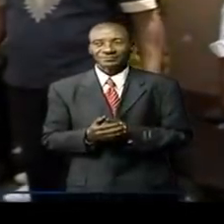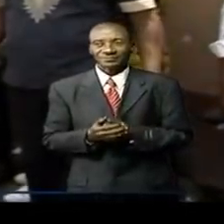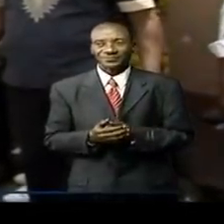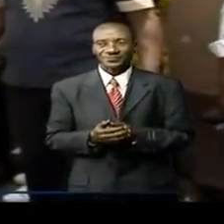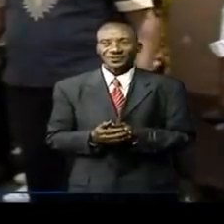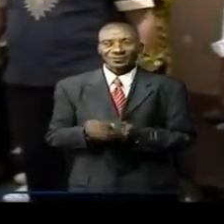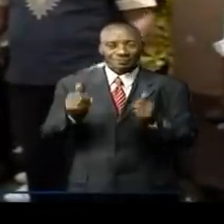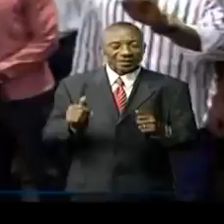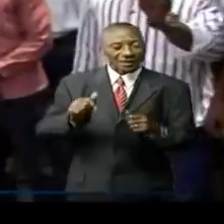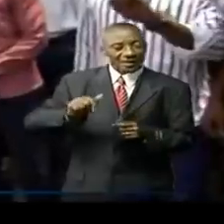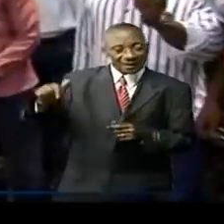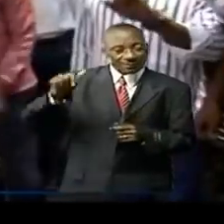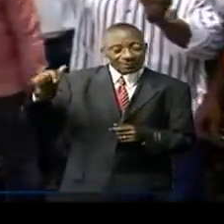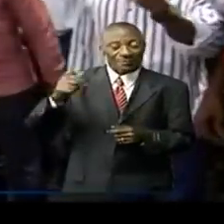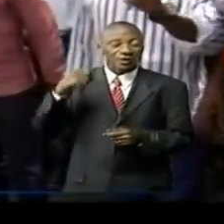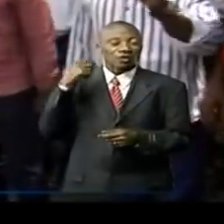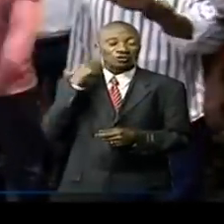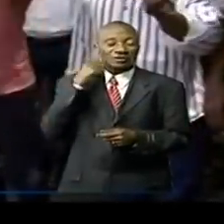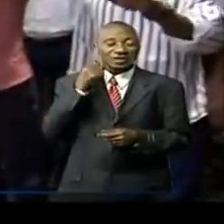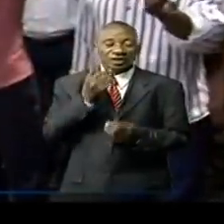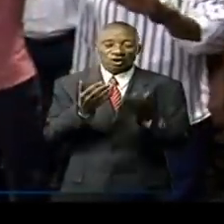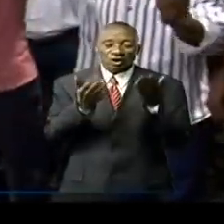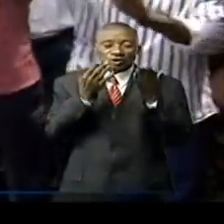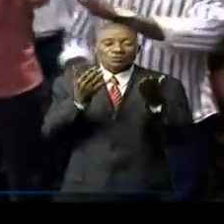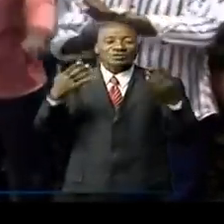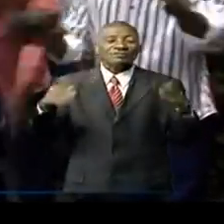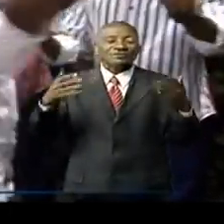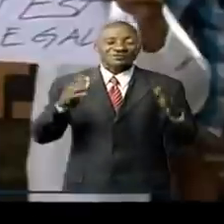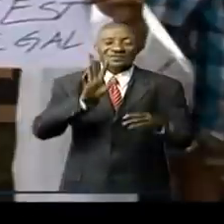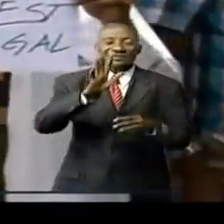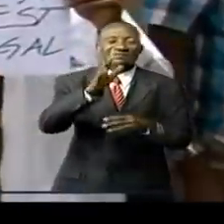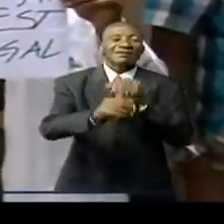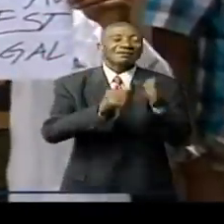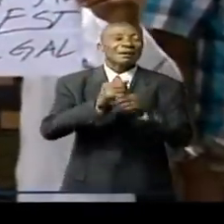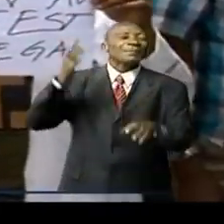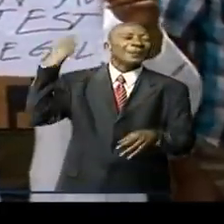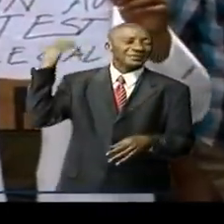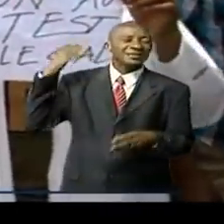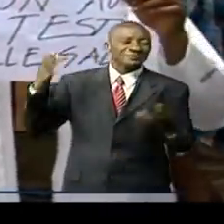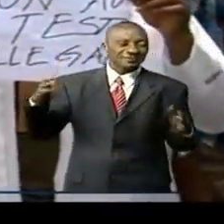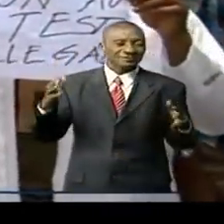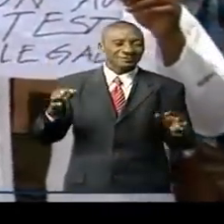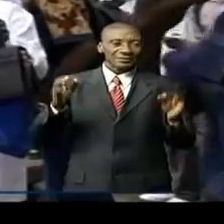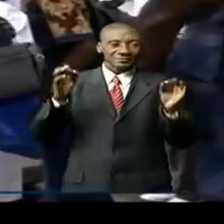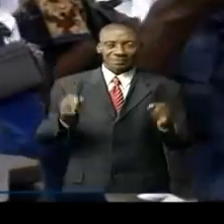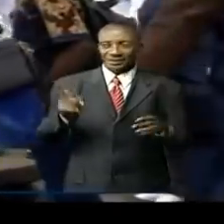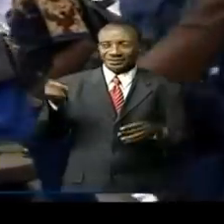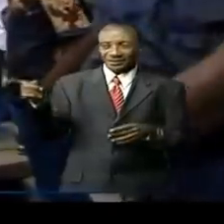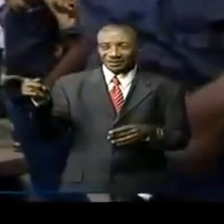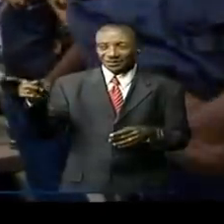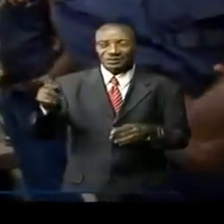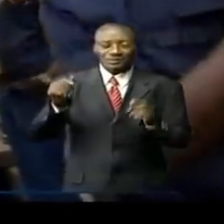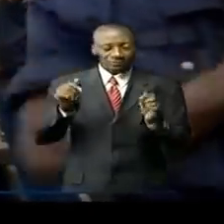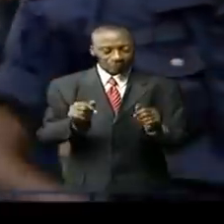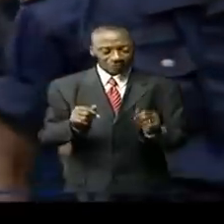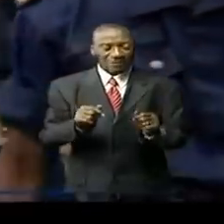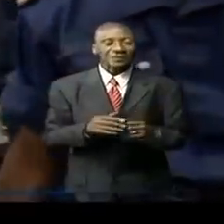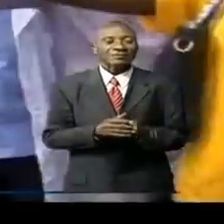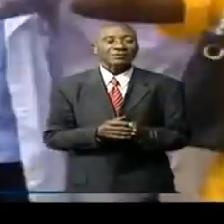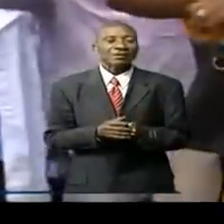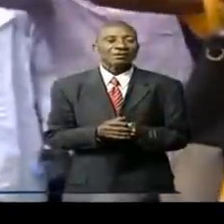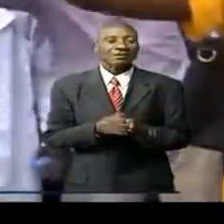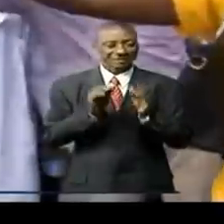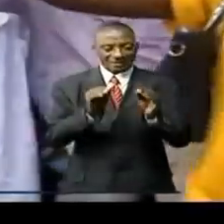serment d'Hippocrate. Leur seul péché, c'est d'avoir étudié dans les établissements de l'enseignement supérieur et universitaire non